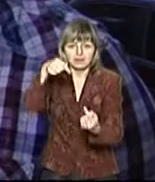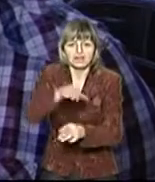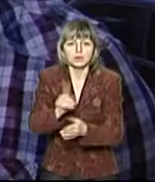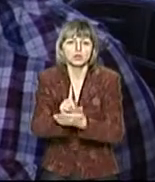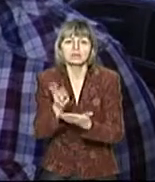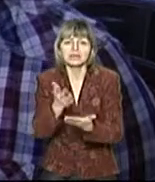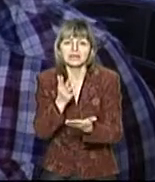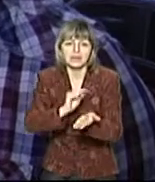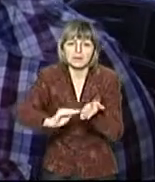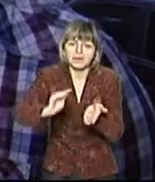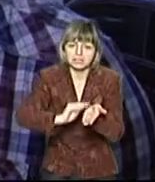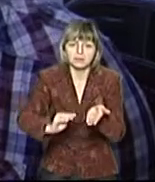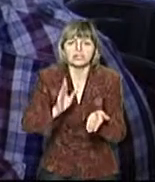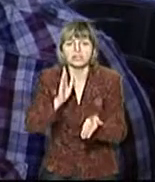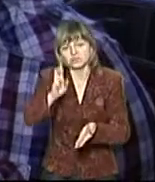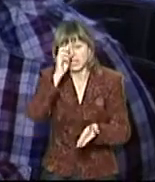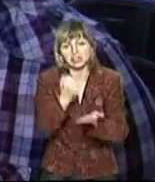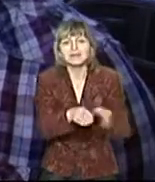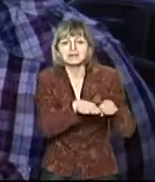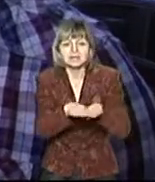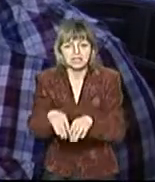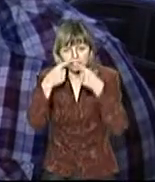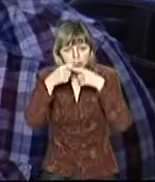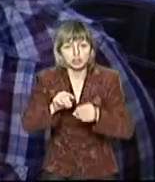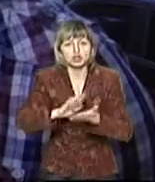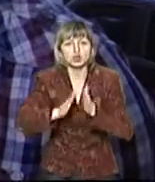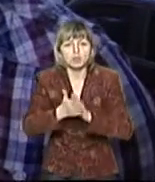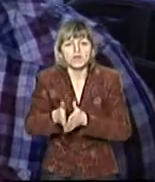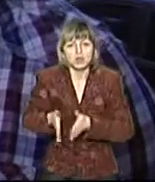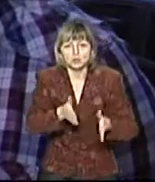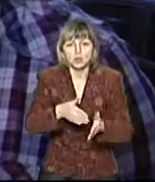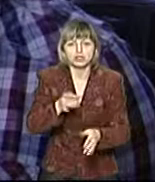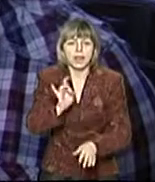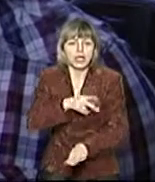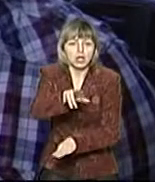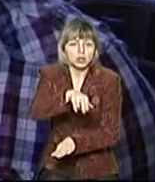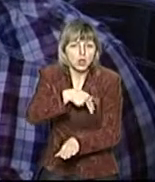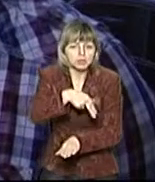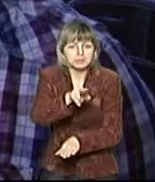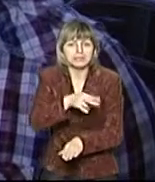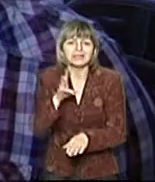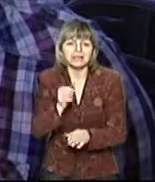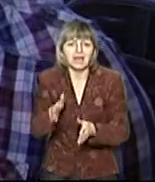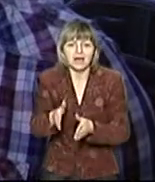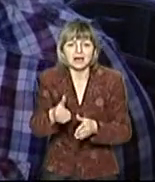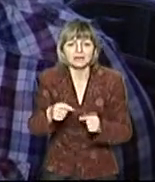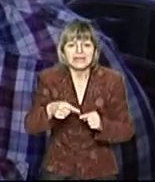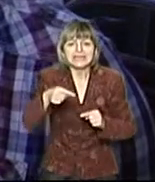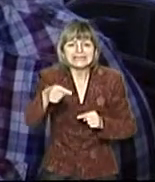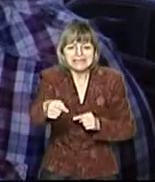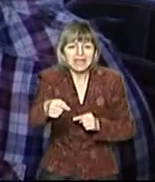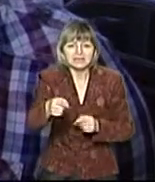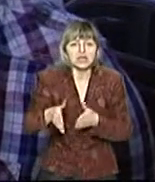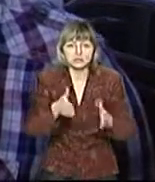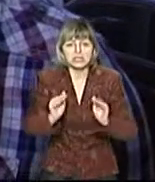які передбачені державними стандартами, технічними умовами дорожня розмітка. Бо тому що на ділянках доріг з обмеженою видимістю